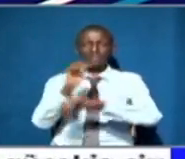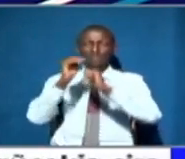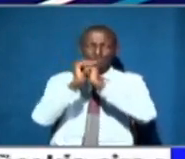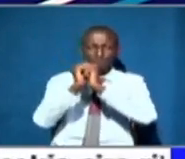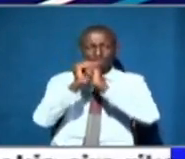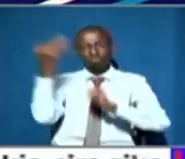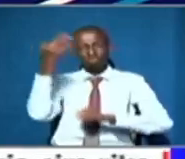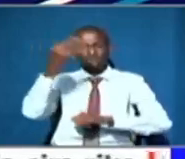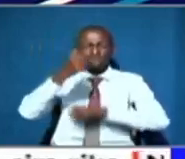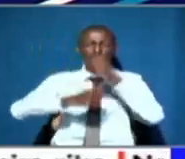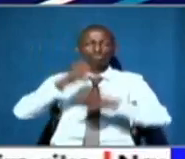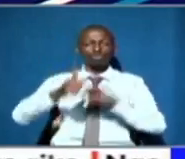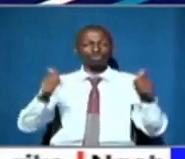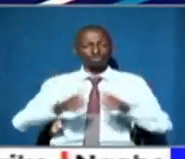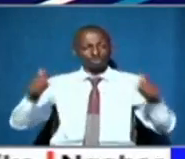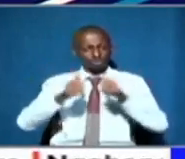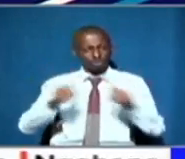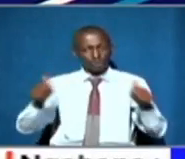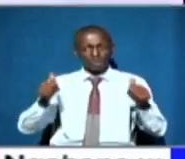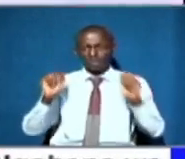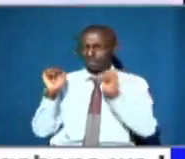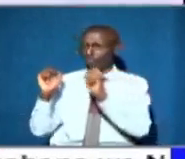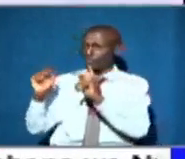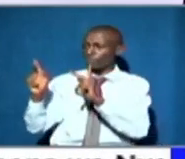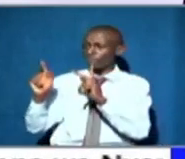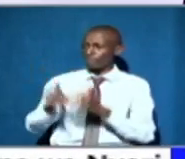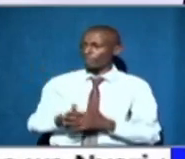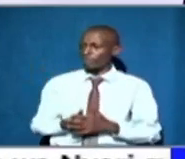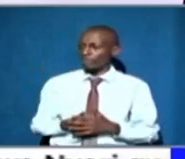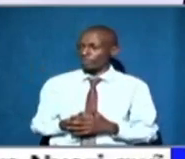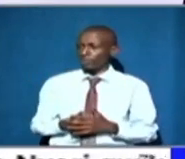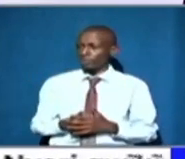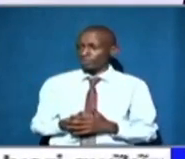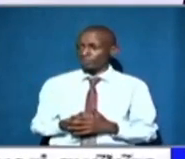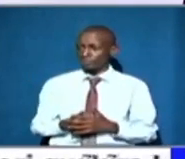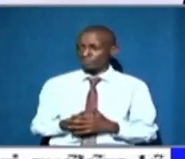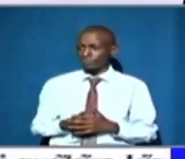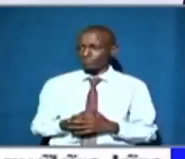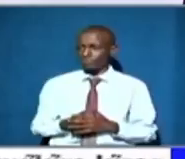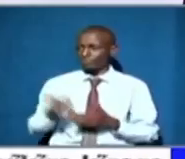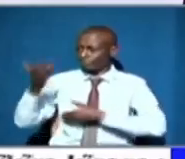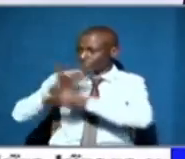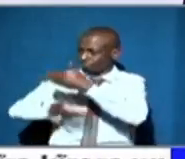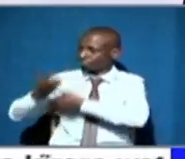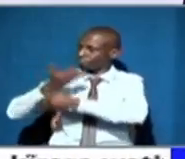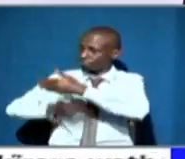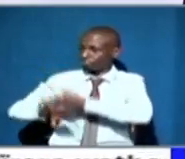tuhunjie na tuthina mbere wega yes na ndiye kana mugaikara thi riri mukwaraniria riri